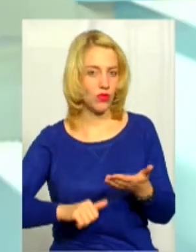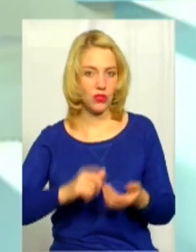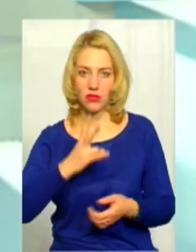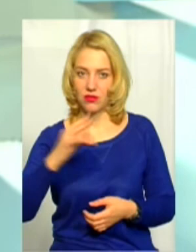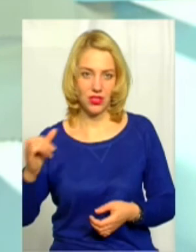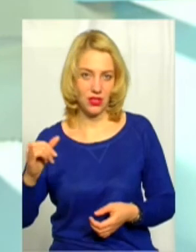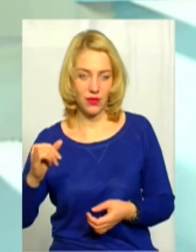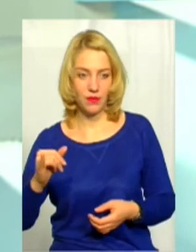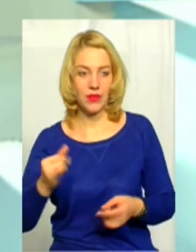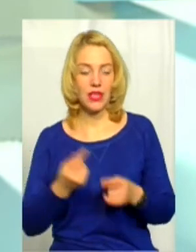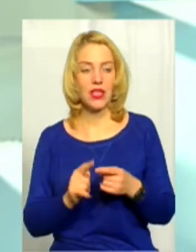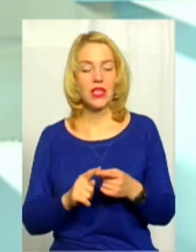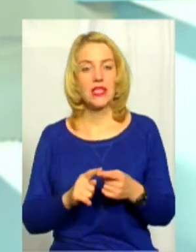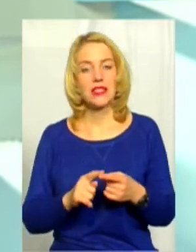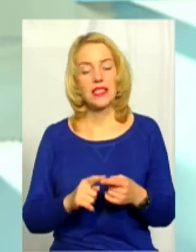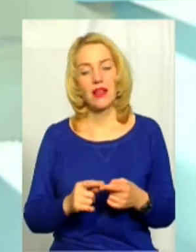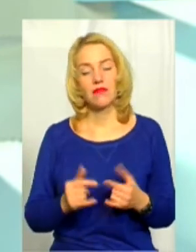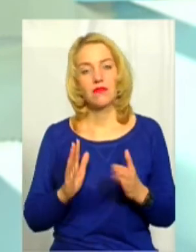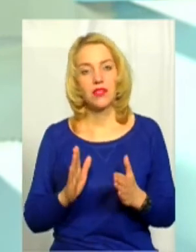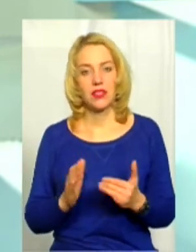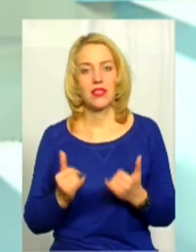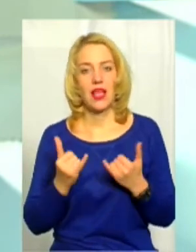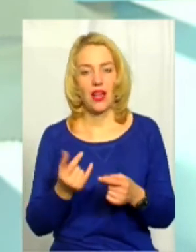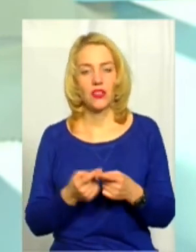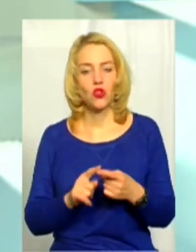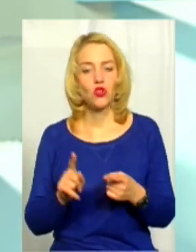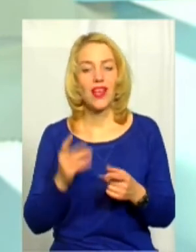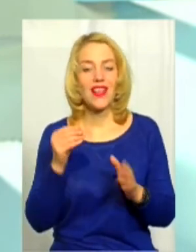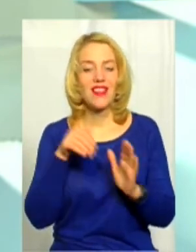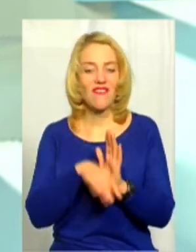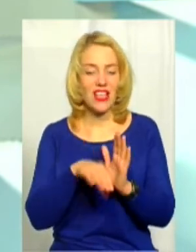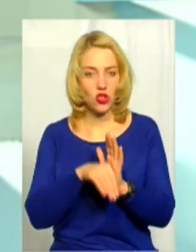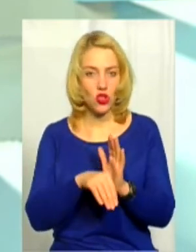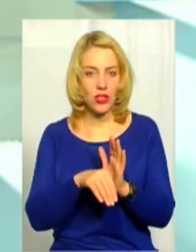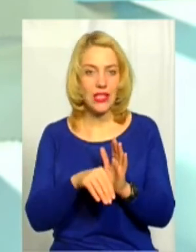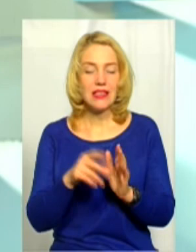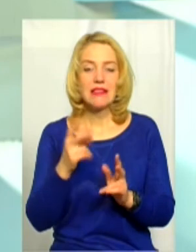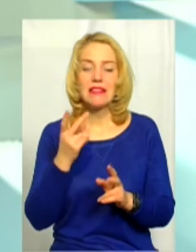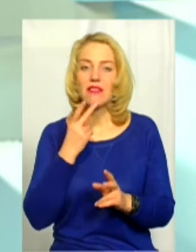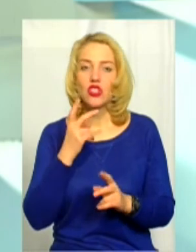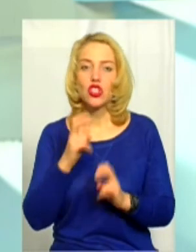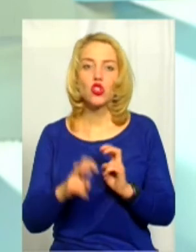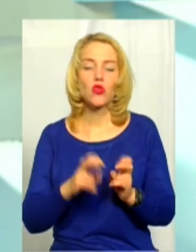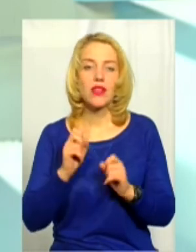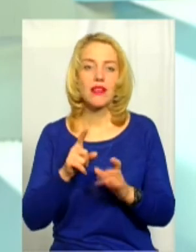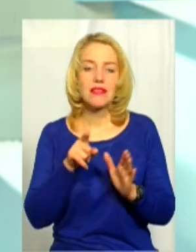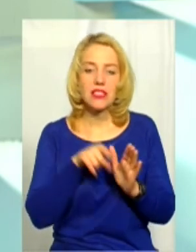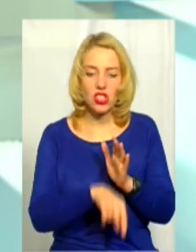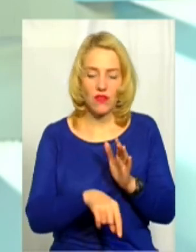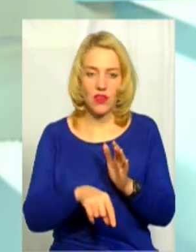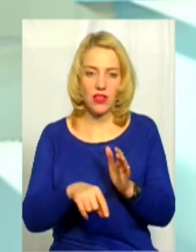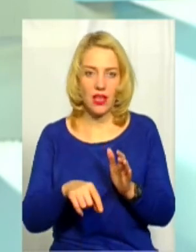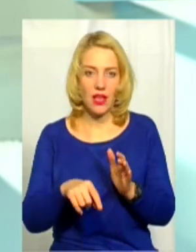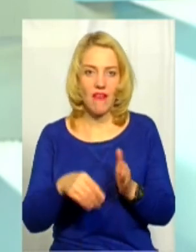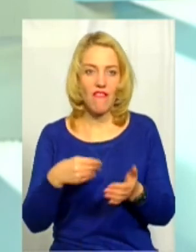саме заради того, що інвестор ж завжди шукає, як здешевити собі вартість тої чи іншої продукції.